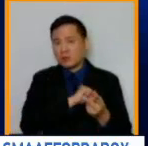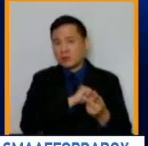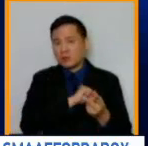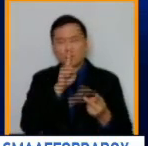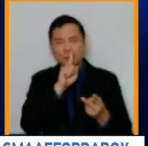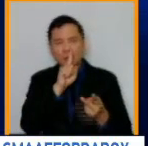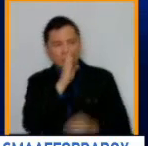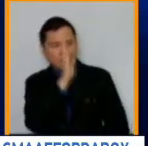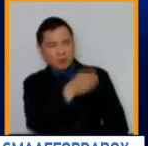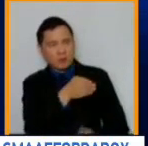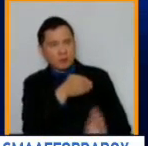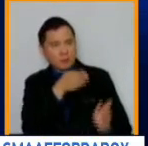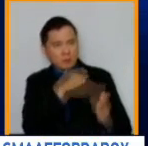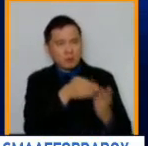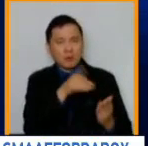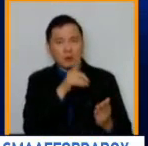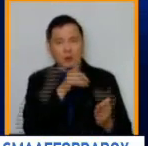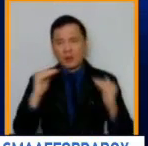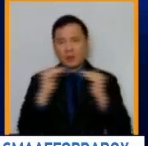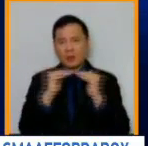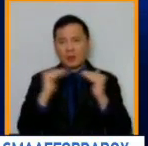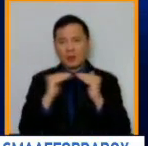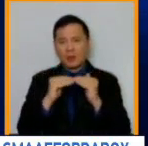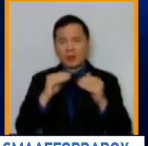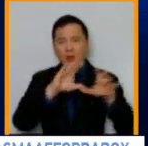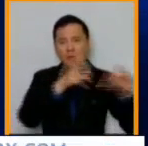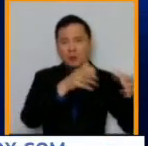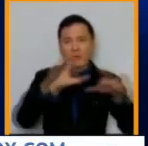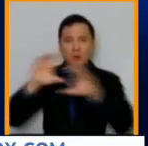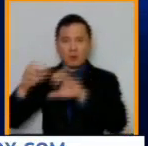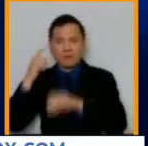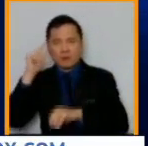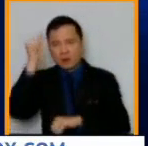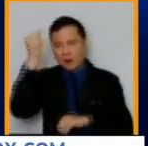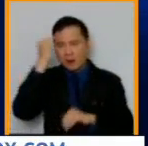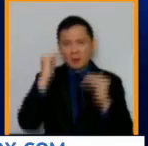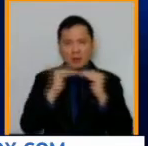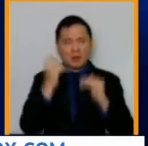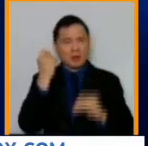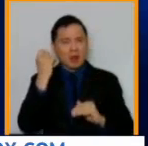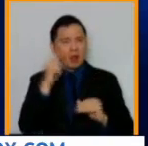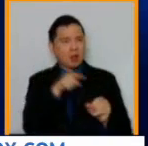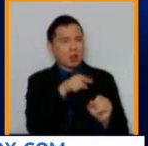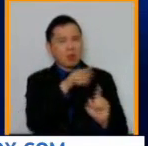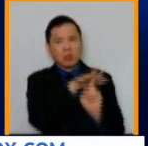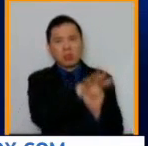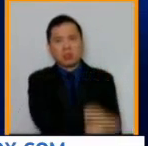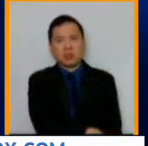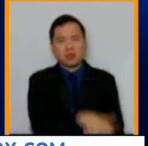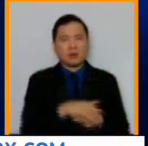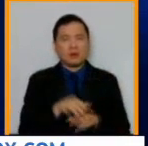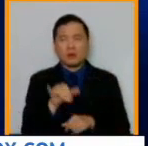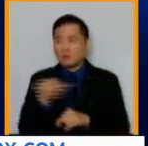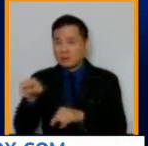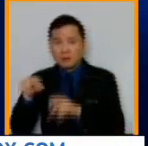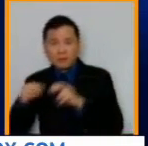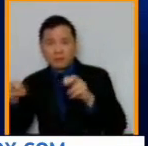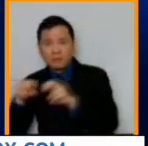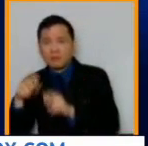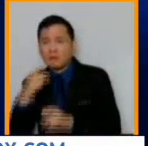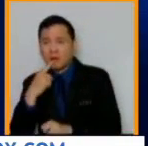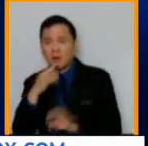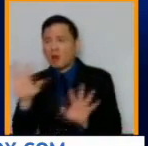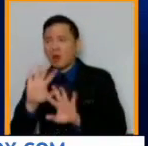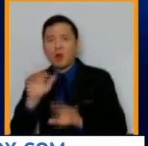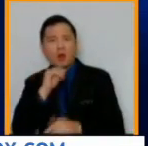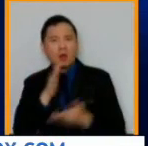co-equal branch ng gobyerno, pati na ang paglabas ng illegal memorandum sa kanyang cabinet members na huwag dumalo sa hearing. At ang pagtangging habulin